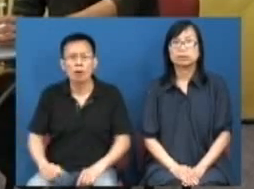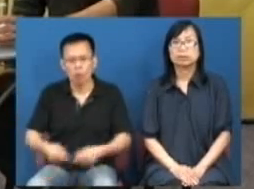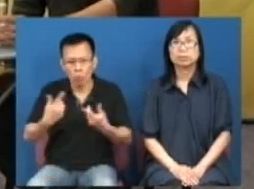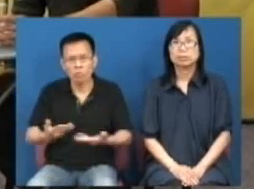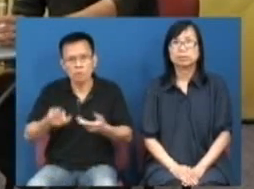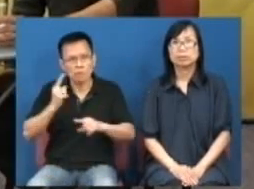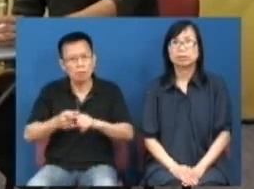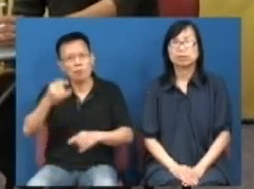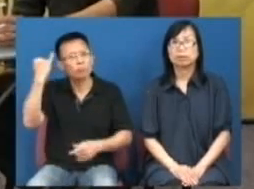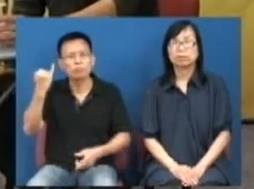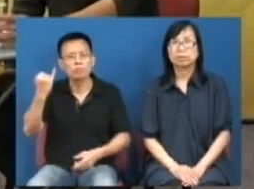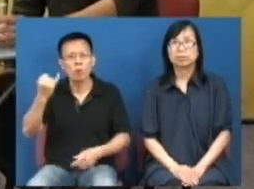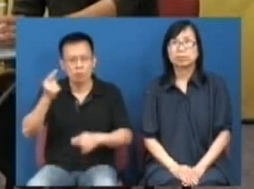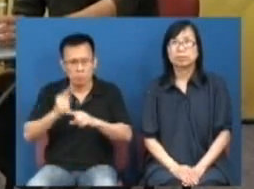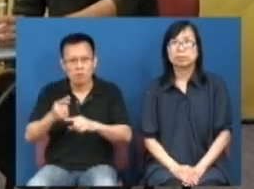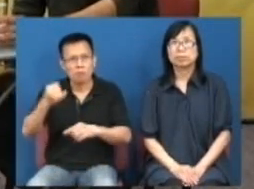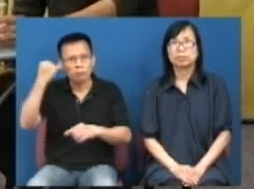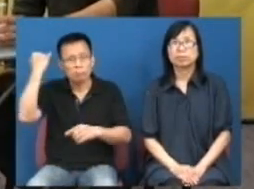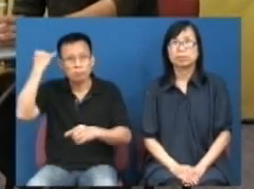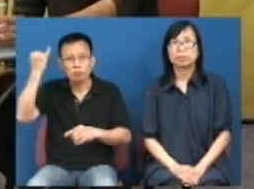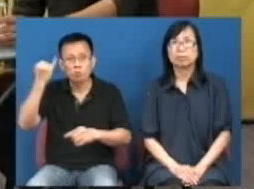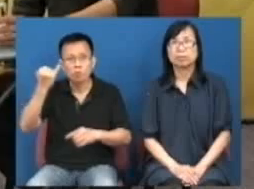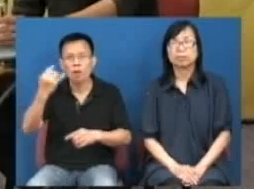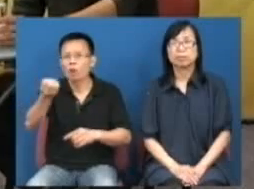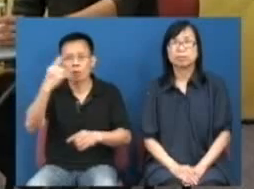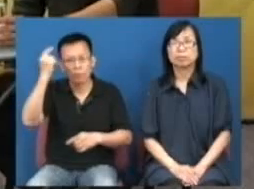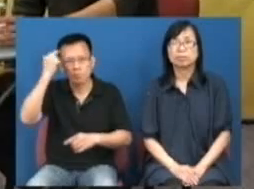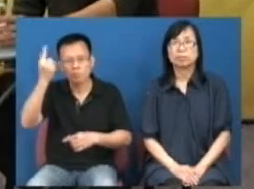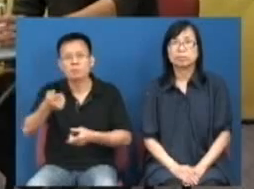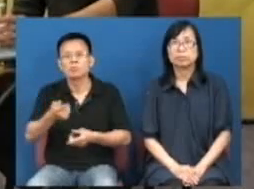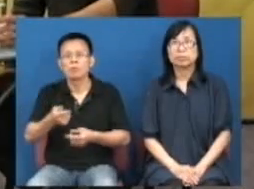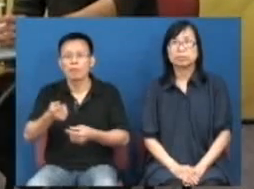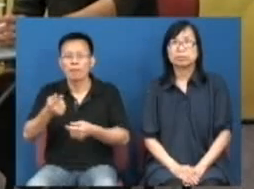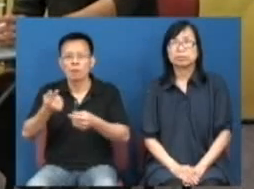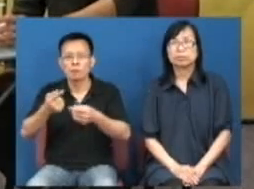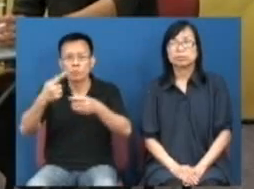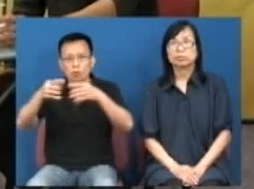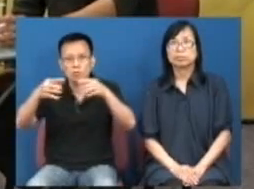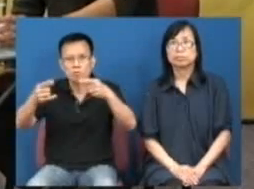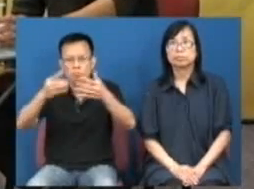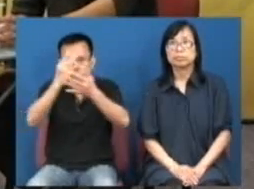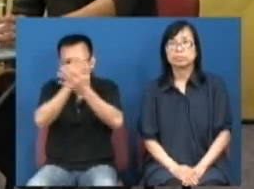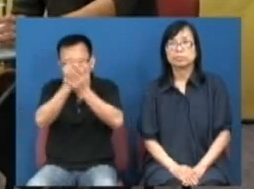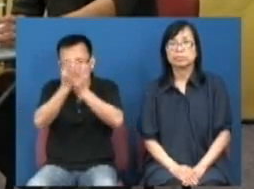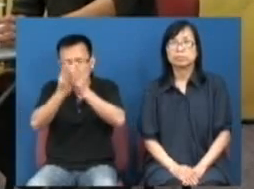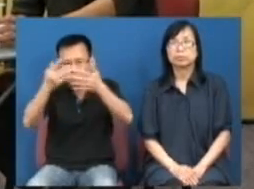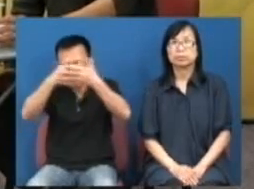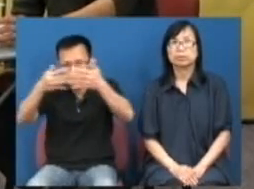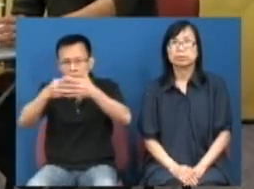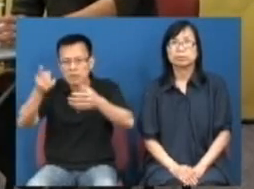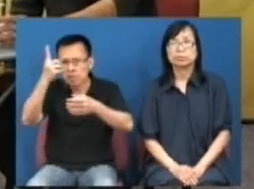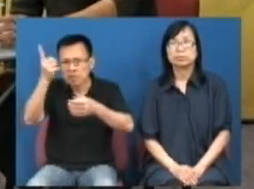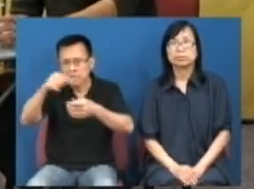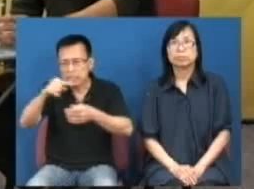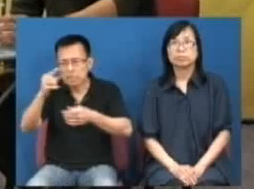啊嘛，我就唔知啊嘛。咁你話俾我哋聽，究竟嚇、啊、樣樣唔知幾多千字，